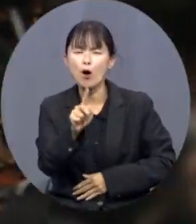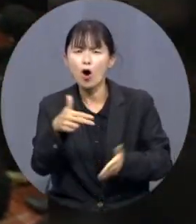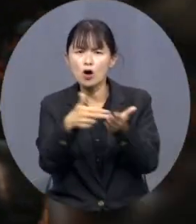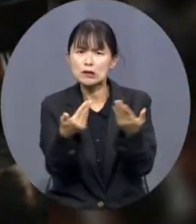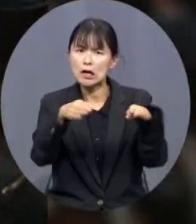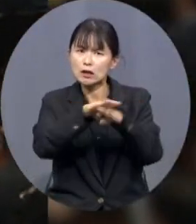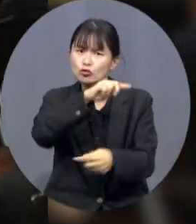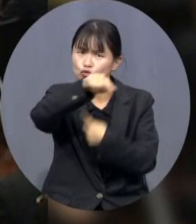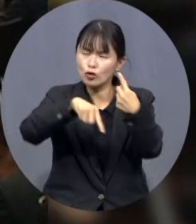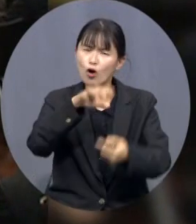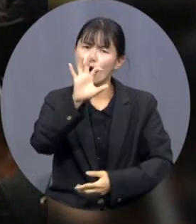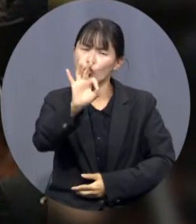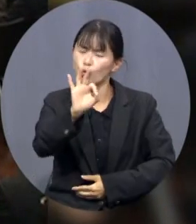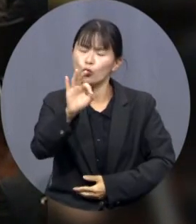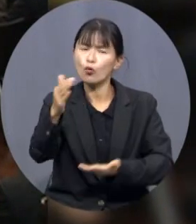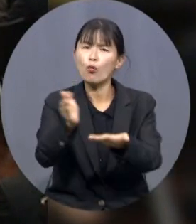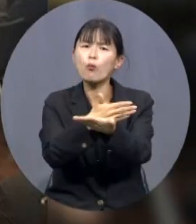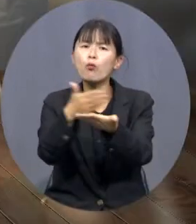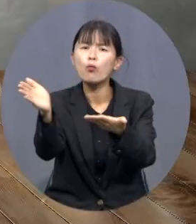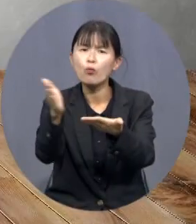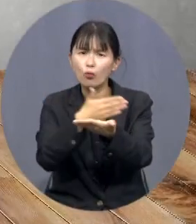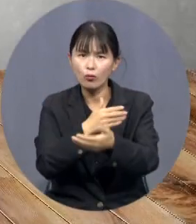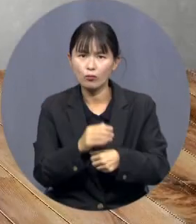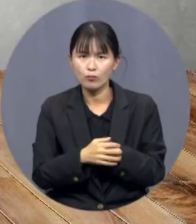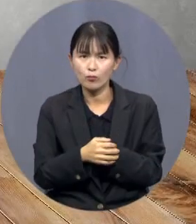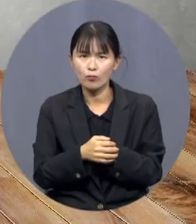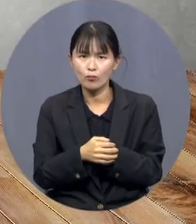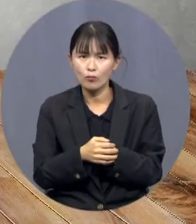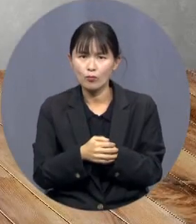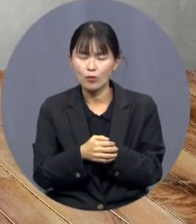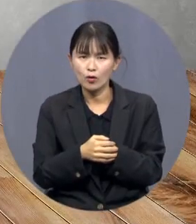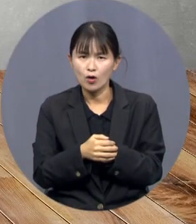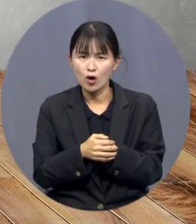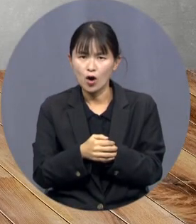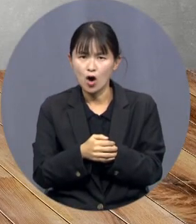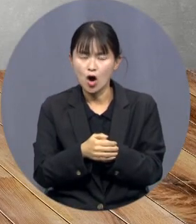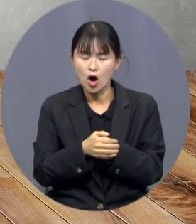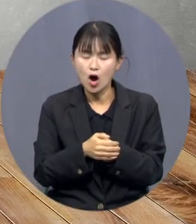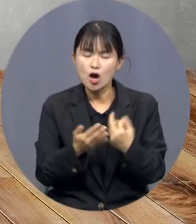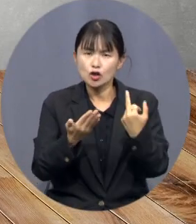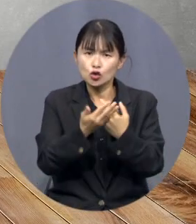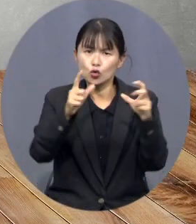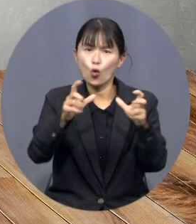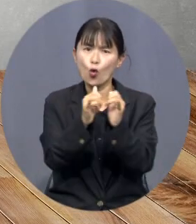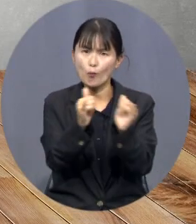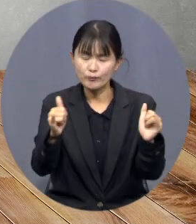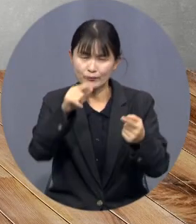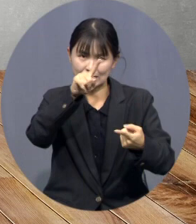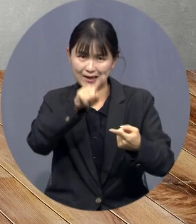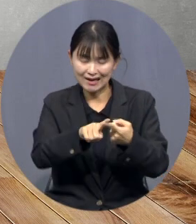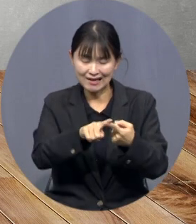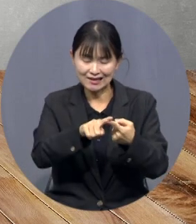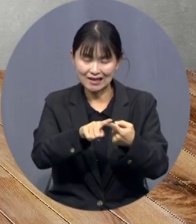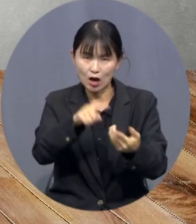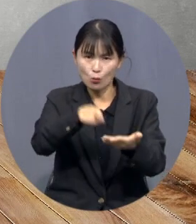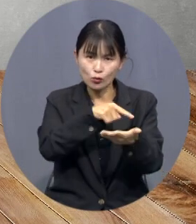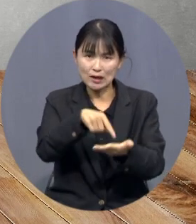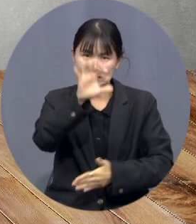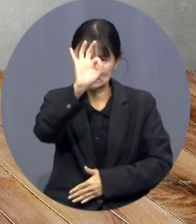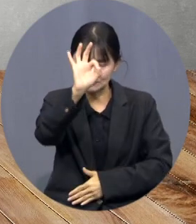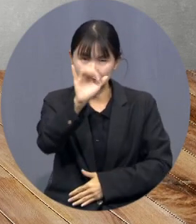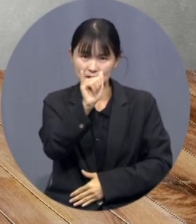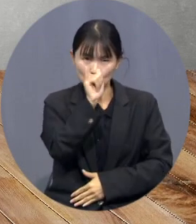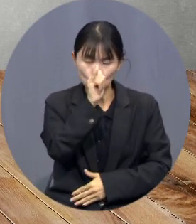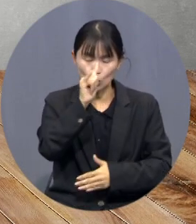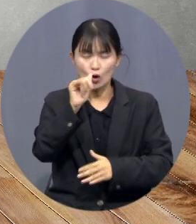재단을 운영할 돈이 없다는 것이었습니다. 제주도는 제주 도민에 대한 집단 보상금 차원에서